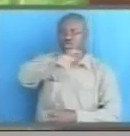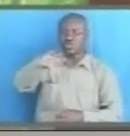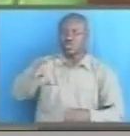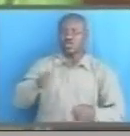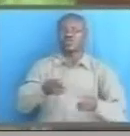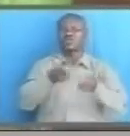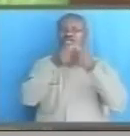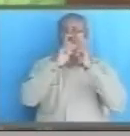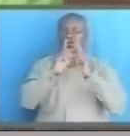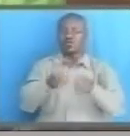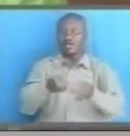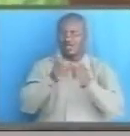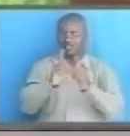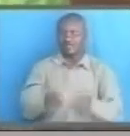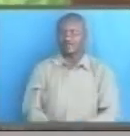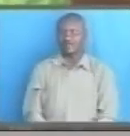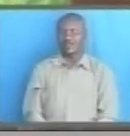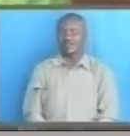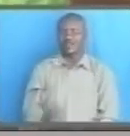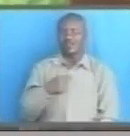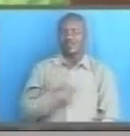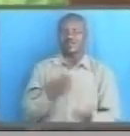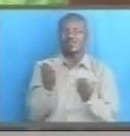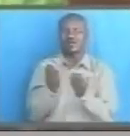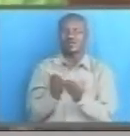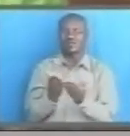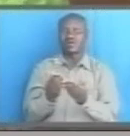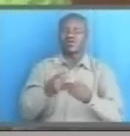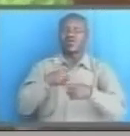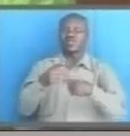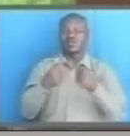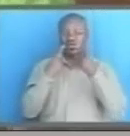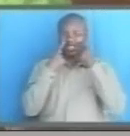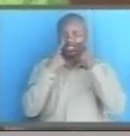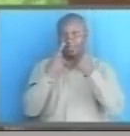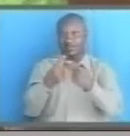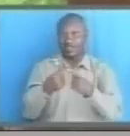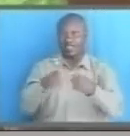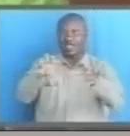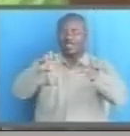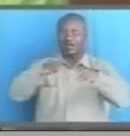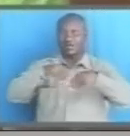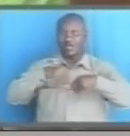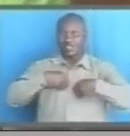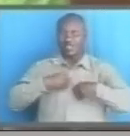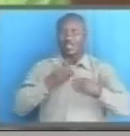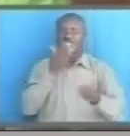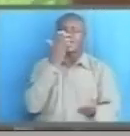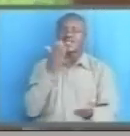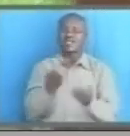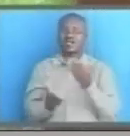mishahara Yao kwa hiyo mheshimiwa mwenyekiti mimi naomba waendelee kulitazama lakini nakubaliana Pia na namna